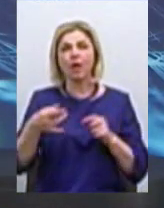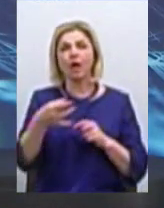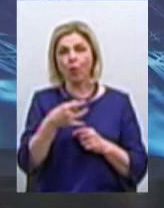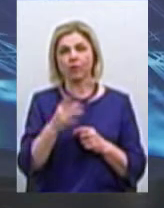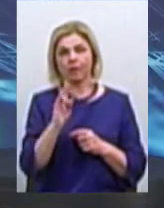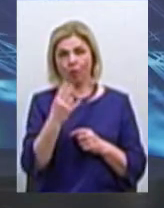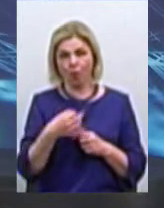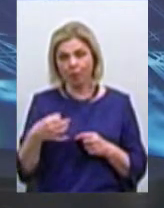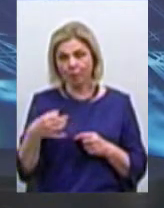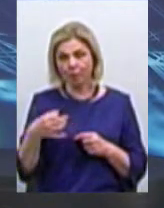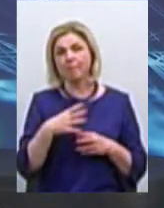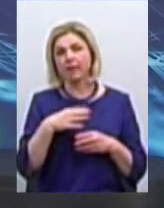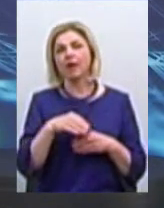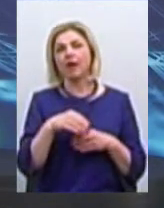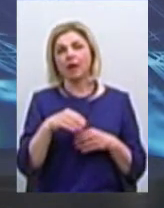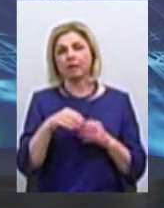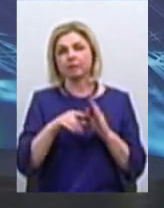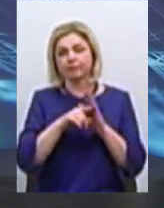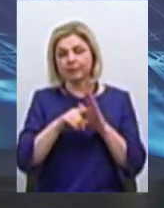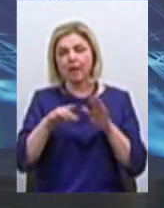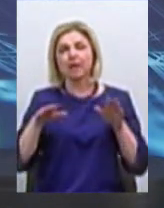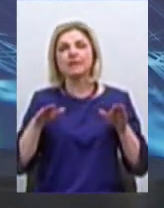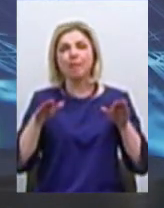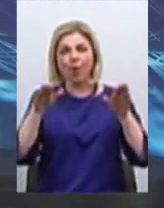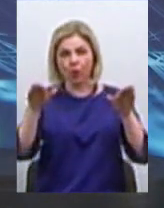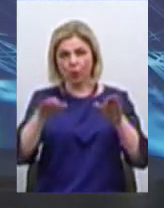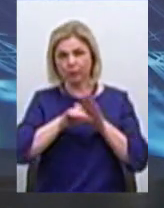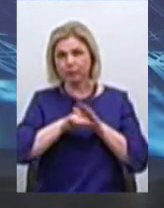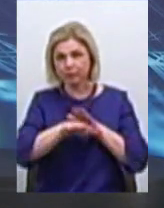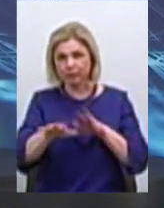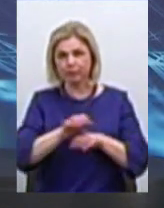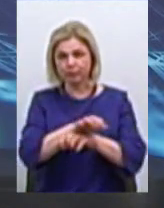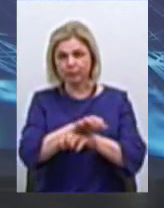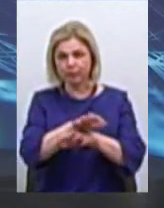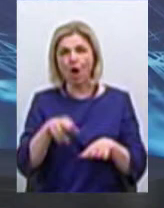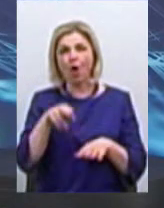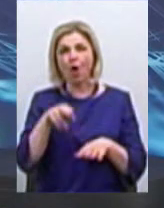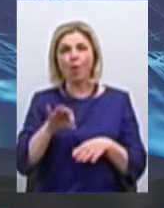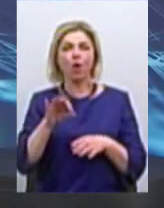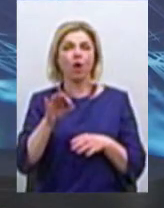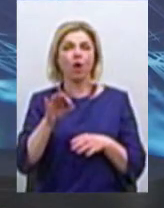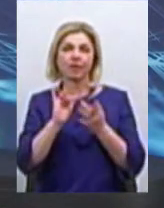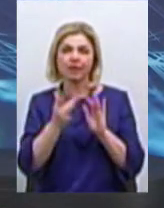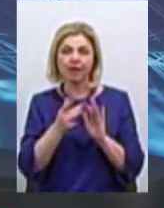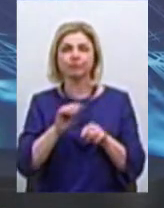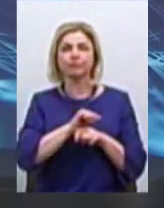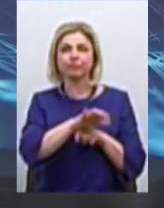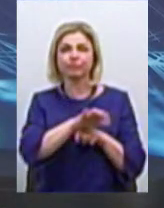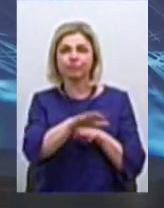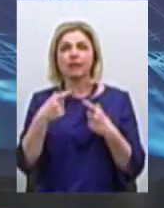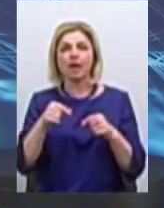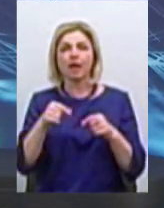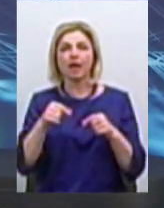вона була розкидана з літака по GPS, по схемам, які літак